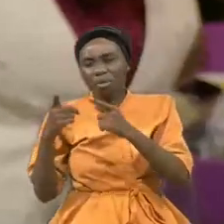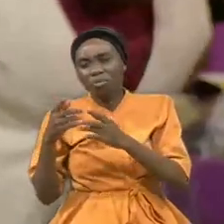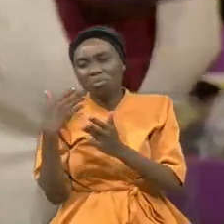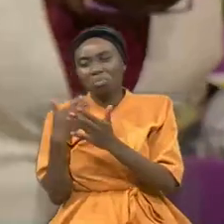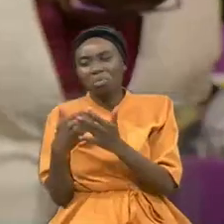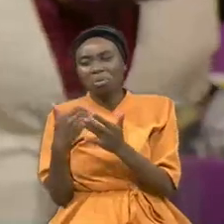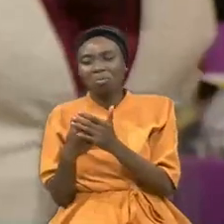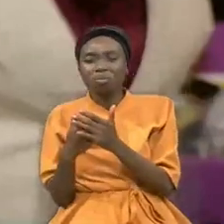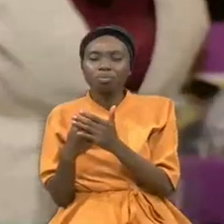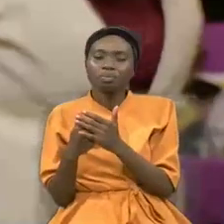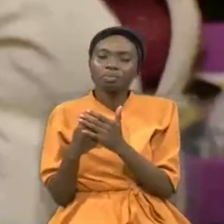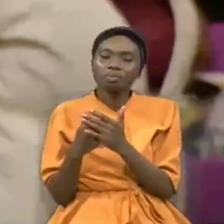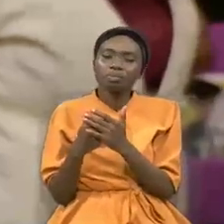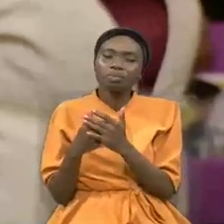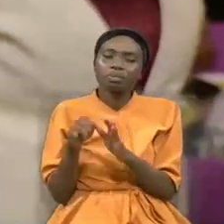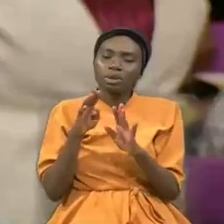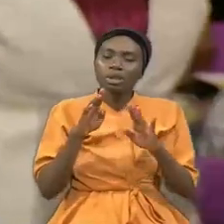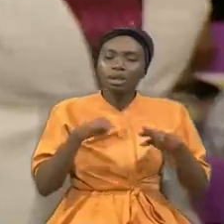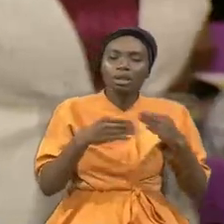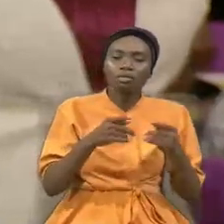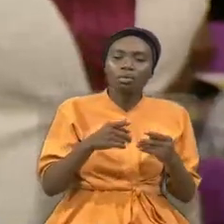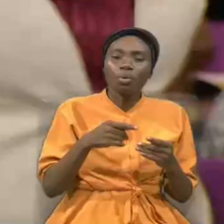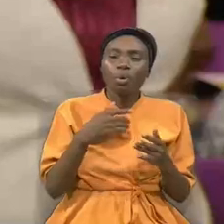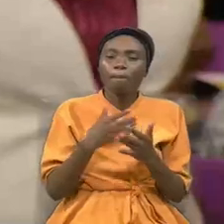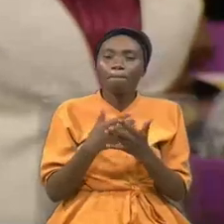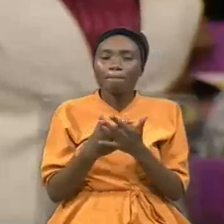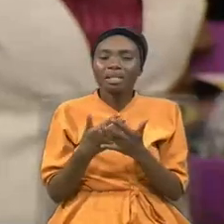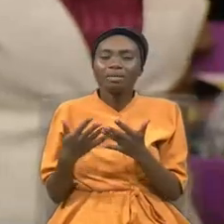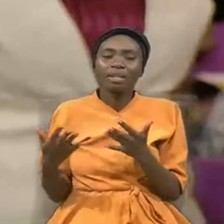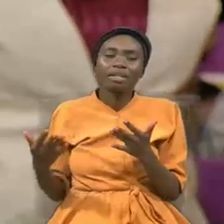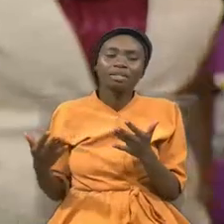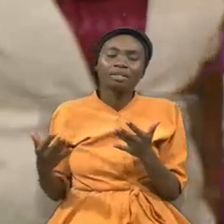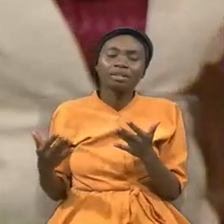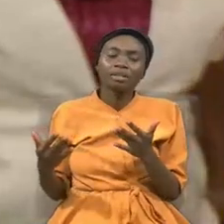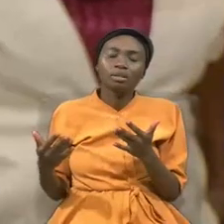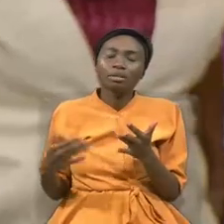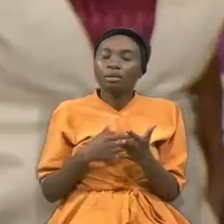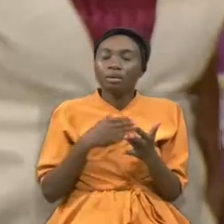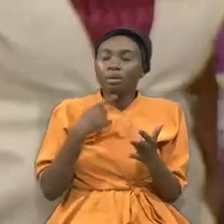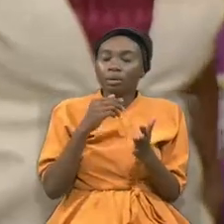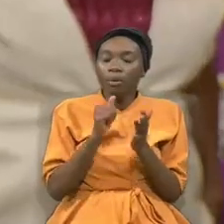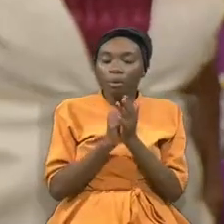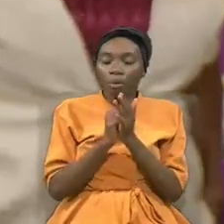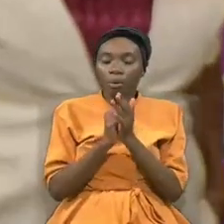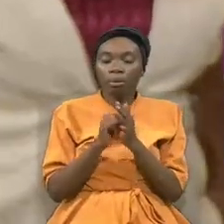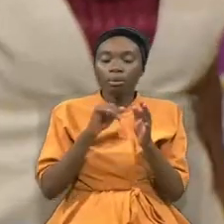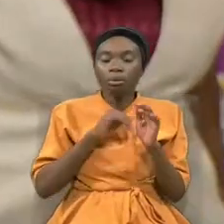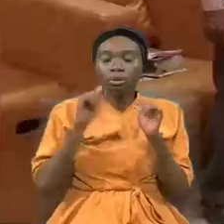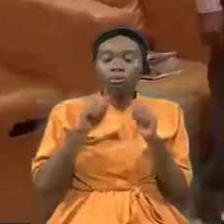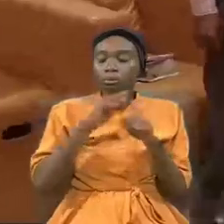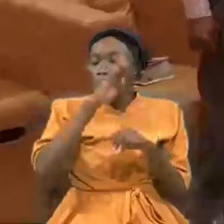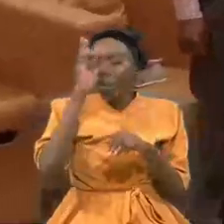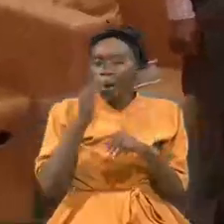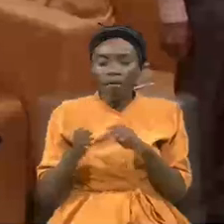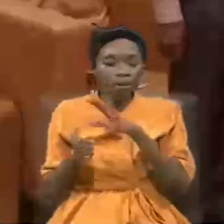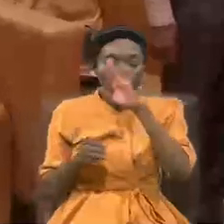l'argent, parce qu'ils vous donnent des biens matériels, que je ne